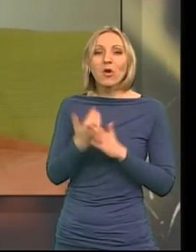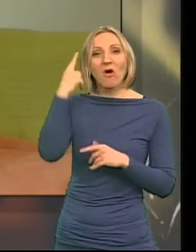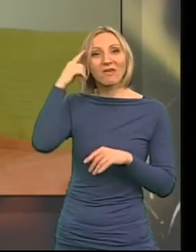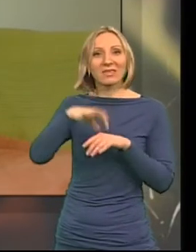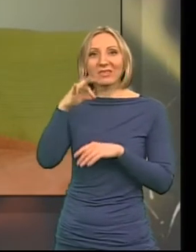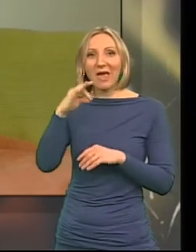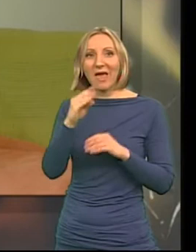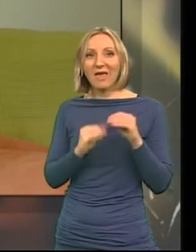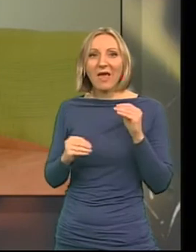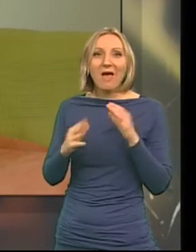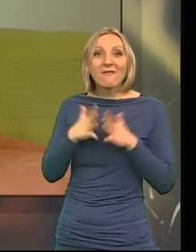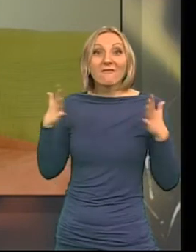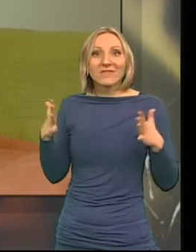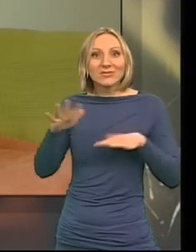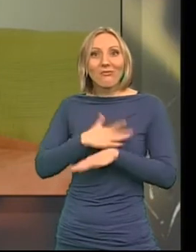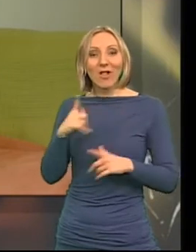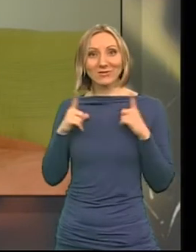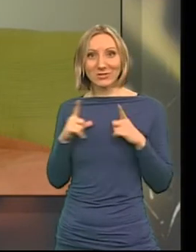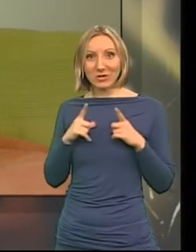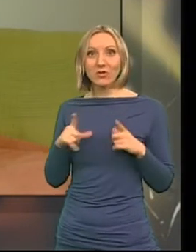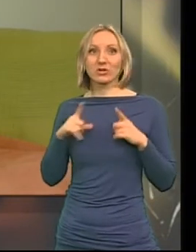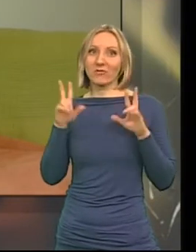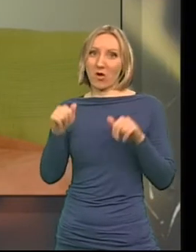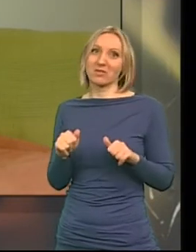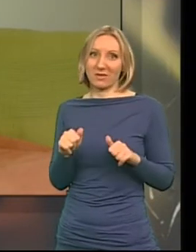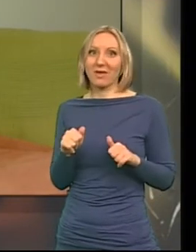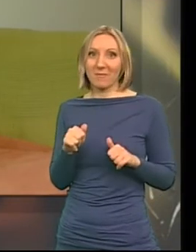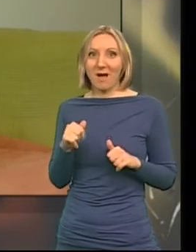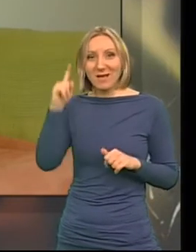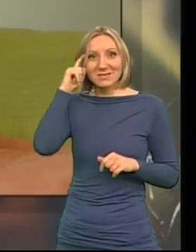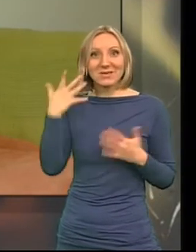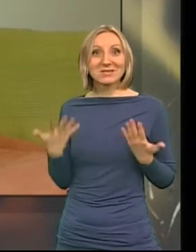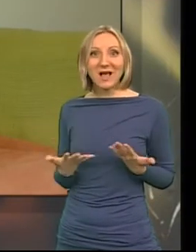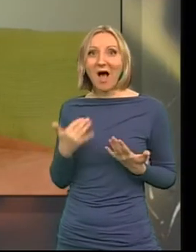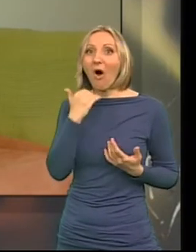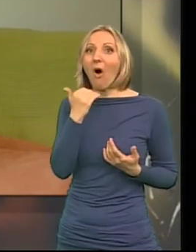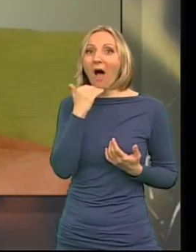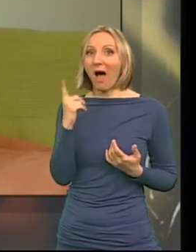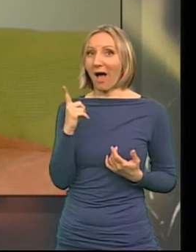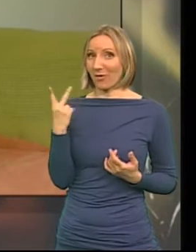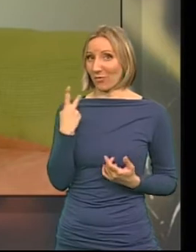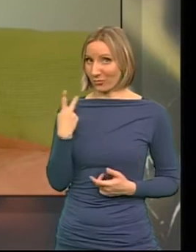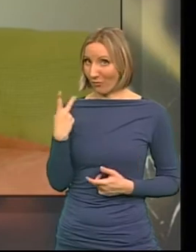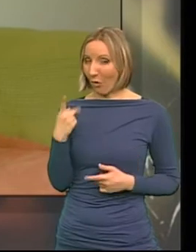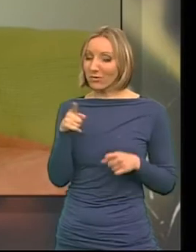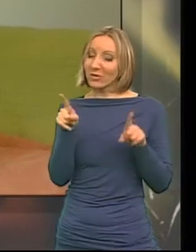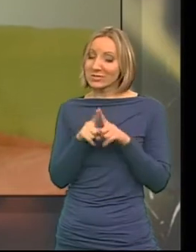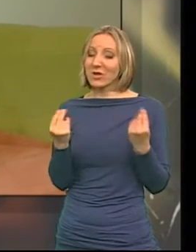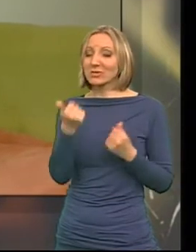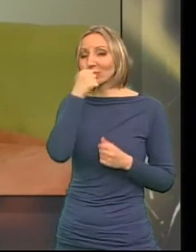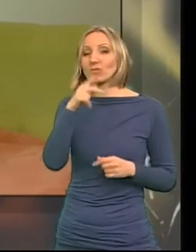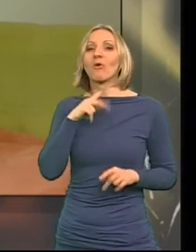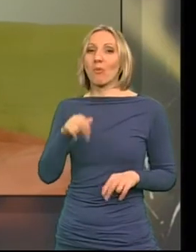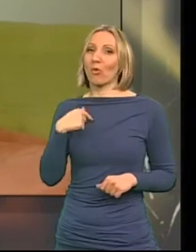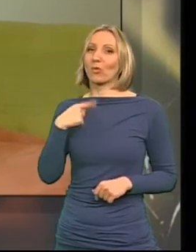život i život ima bolji smisao ako se radi... ako je u dvoje, to je isto nešto što mogu